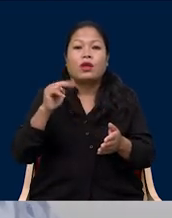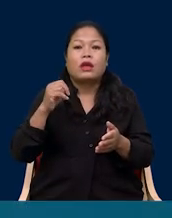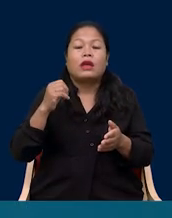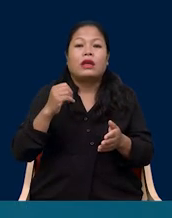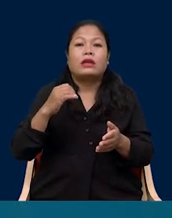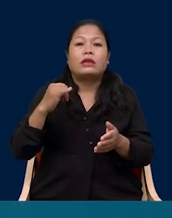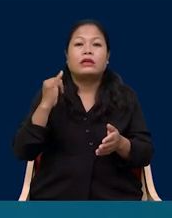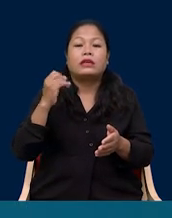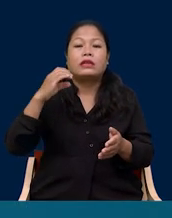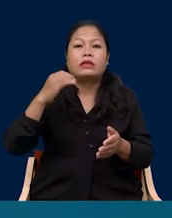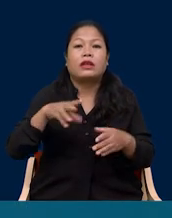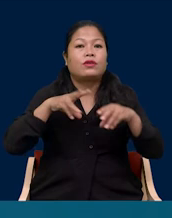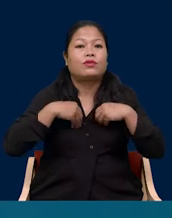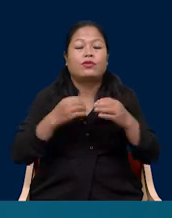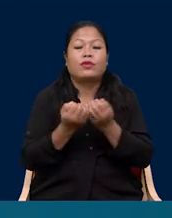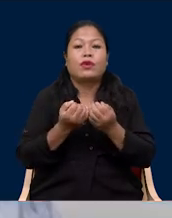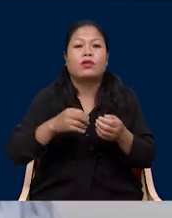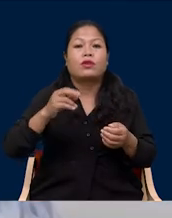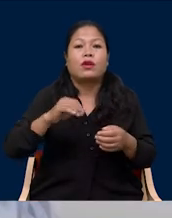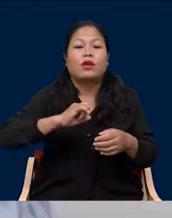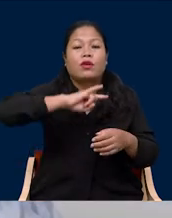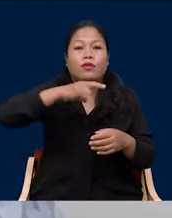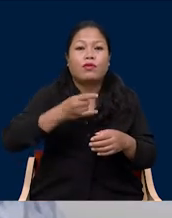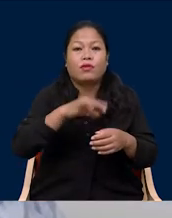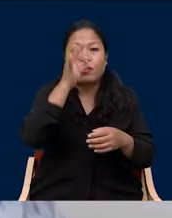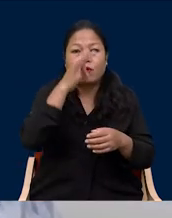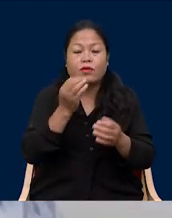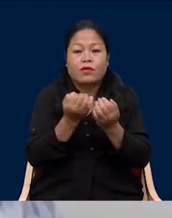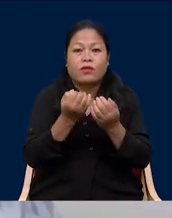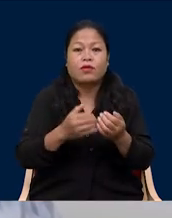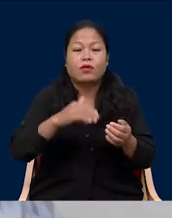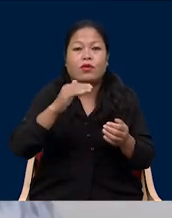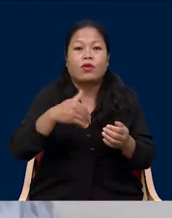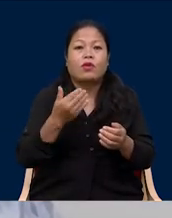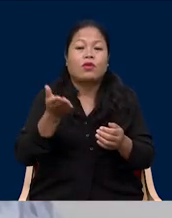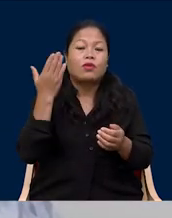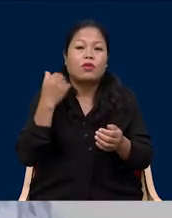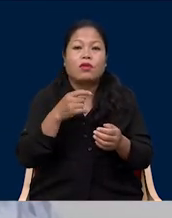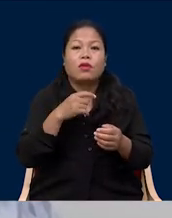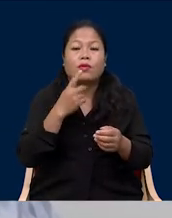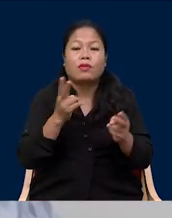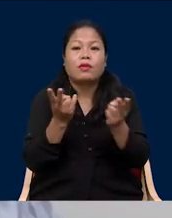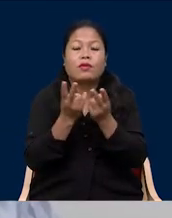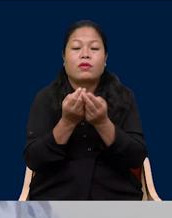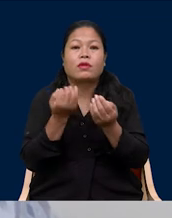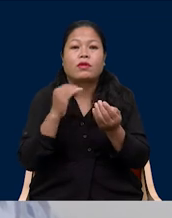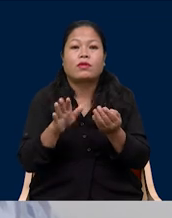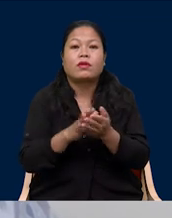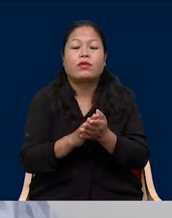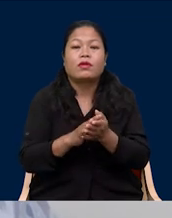मोडल एनडिसी हो भनेर स्वीकारिएको पनि छ. अब फेरि विषयवस्तु त आउँछन् तर अघि युगानजीले भने